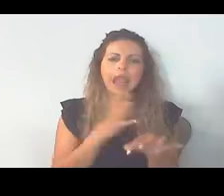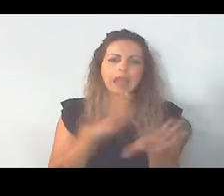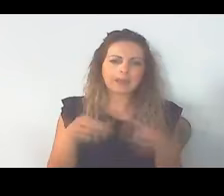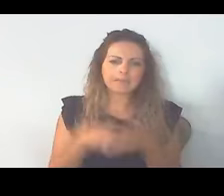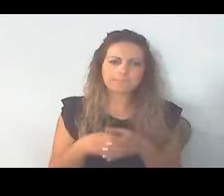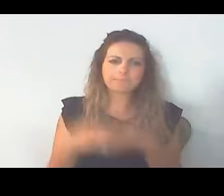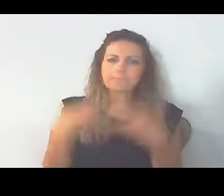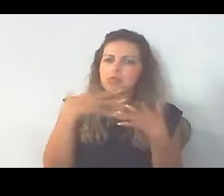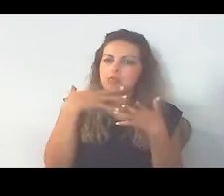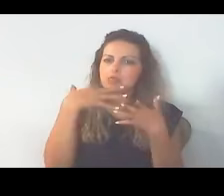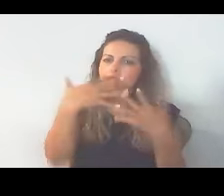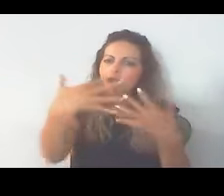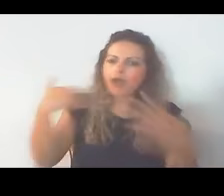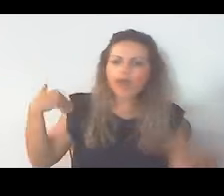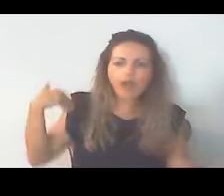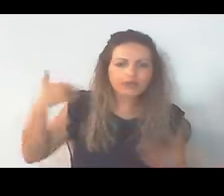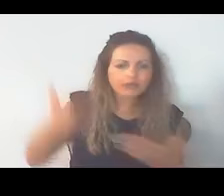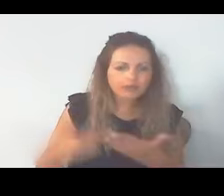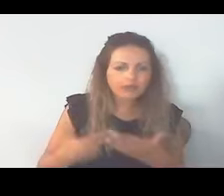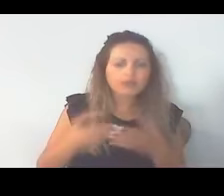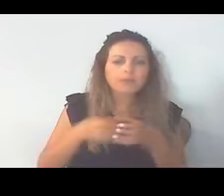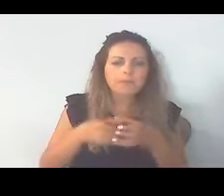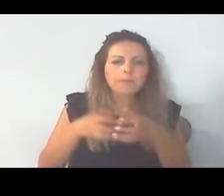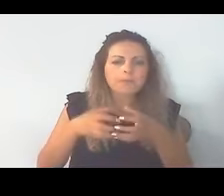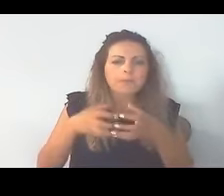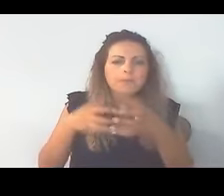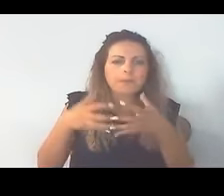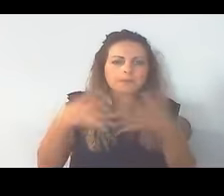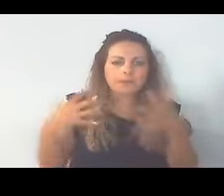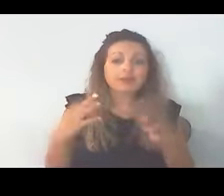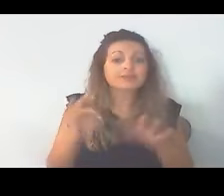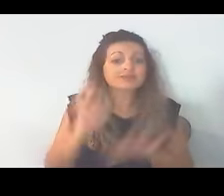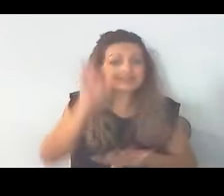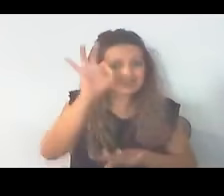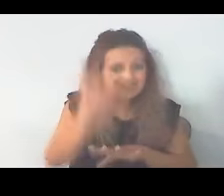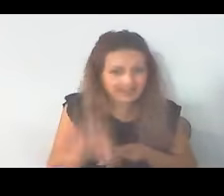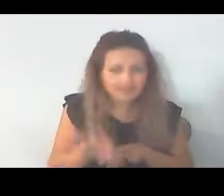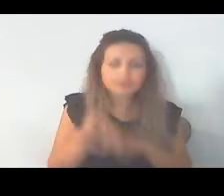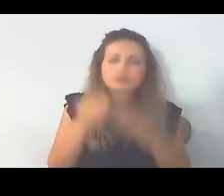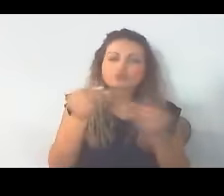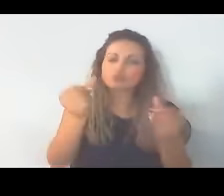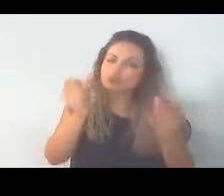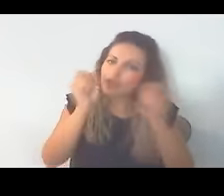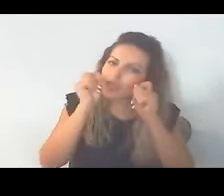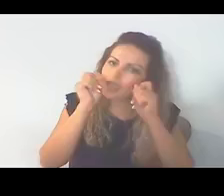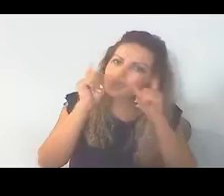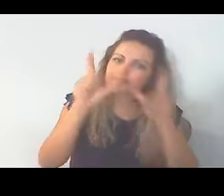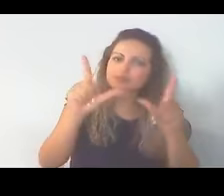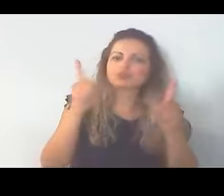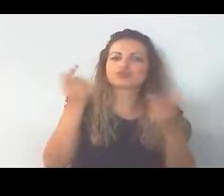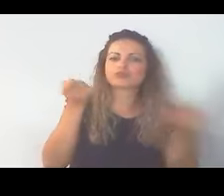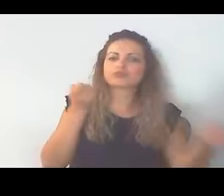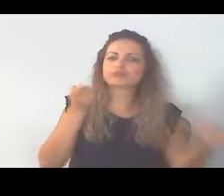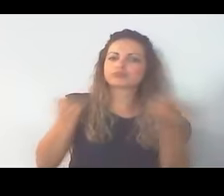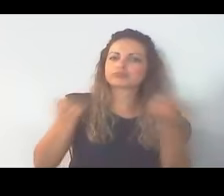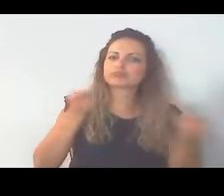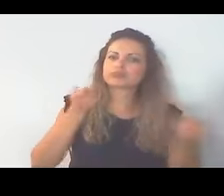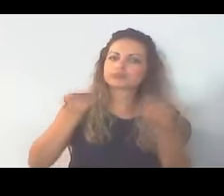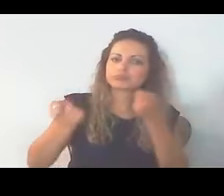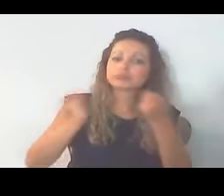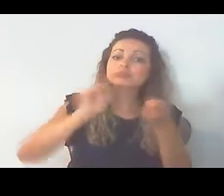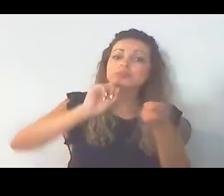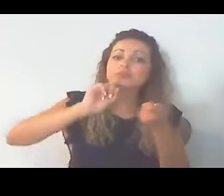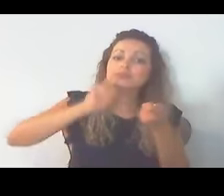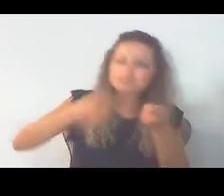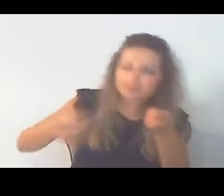υπερδεκαετή παρέμβαση φτάσαμε με έναν εντυπωσιακό τρόπο να οργανώνουν και την επόμενη μέρα